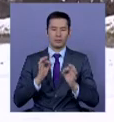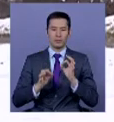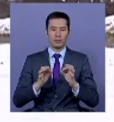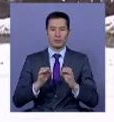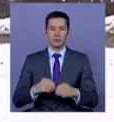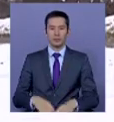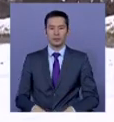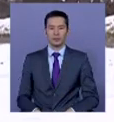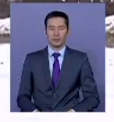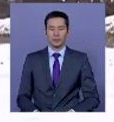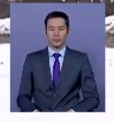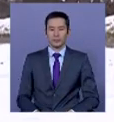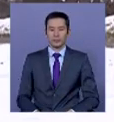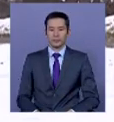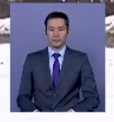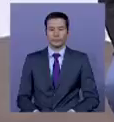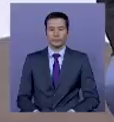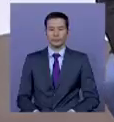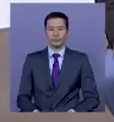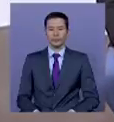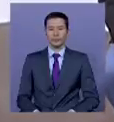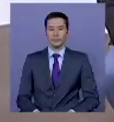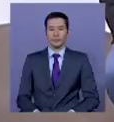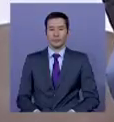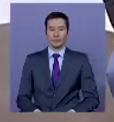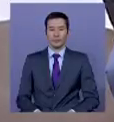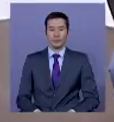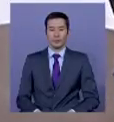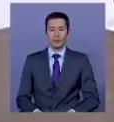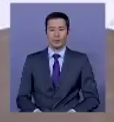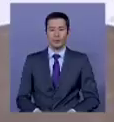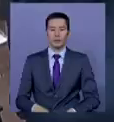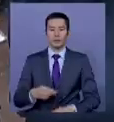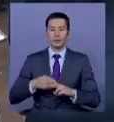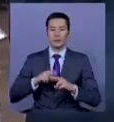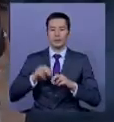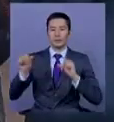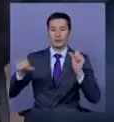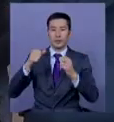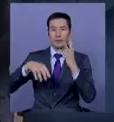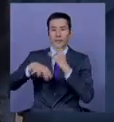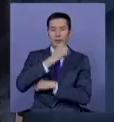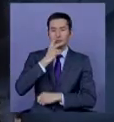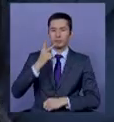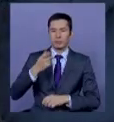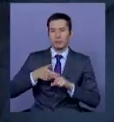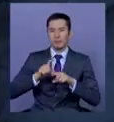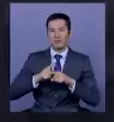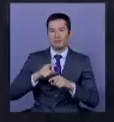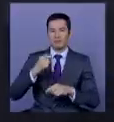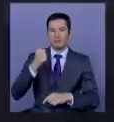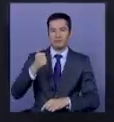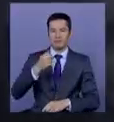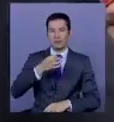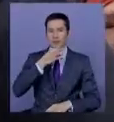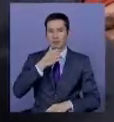осындай кішігірім осындай жұмыс жасадық. Туынды авторлары мүсін көптің көңілінен шығады деп сенеді. Ал ән өнерінің аспанда